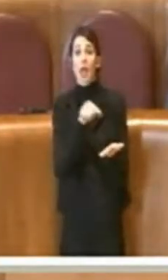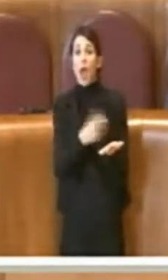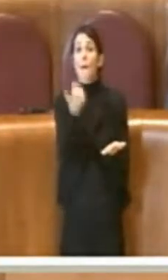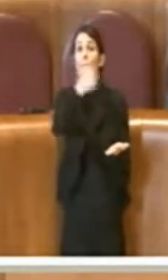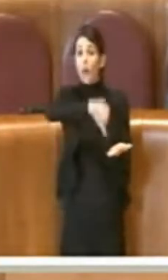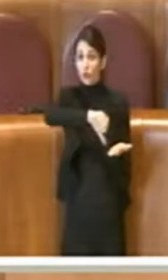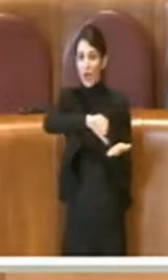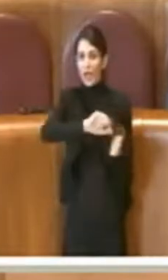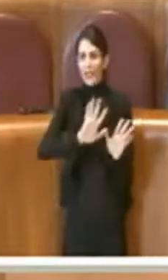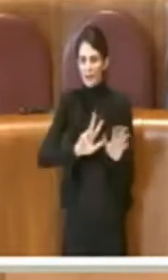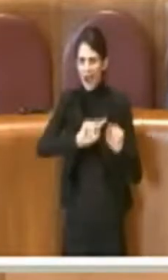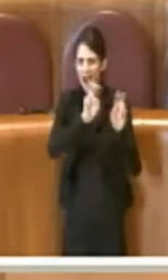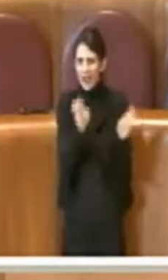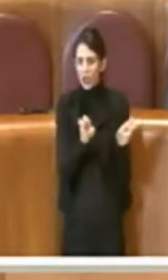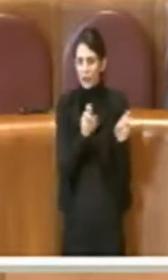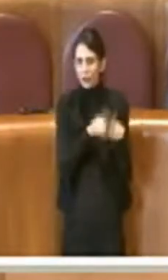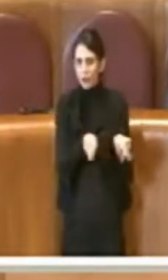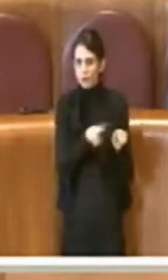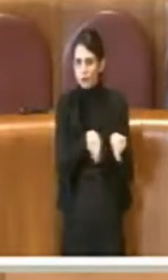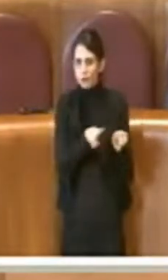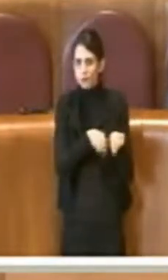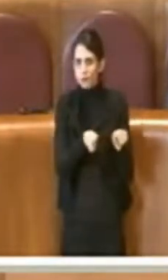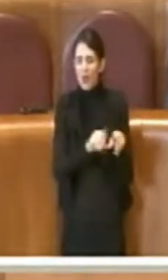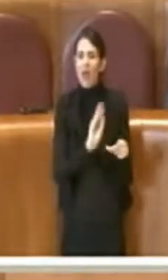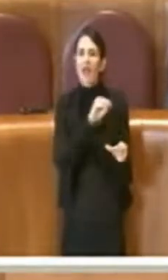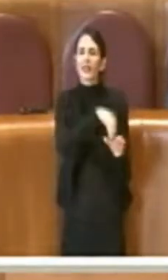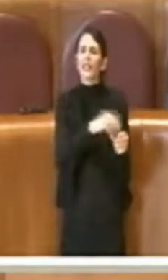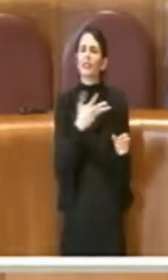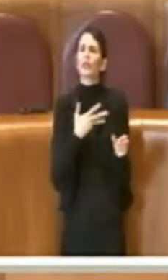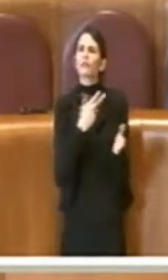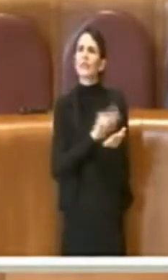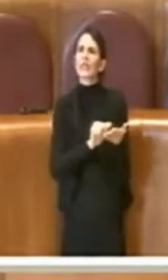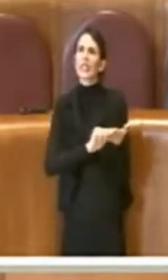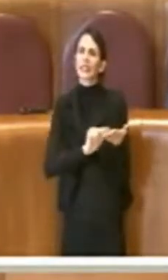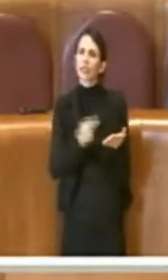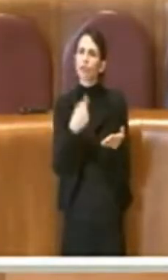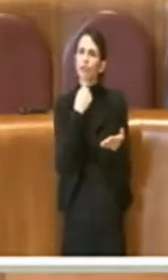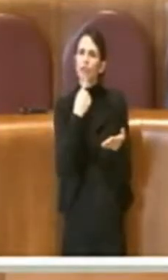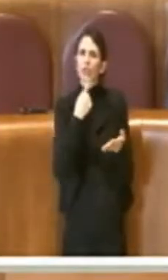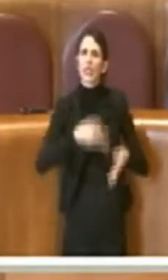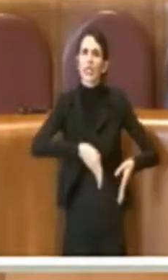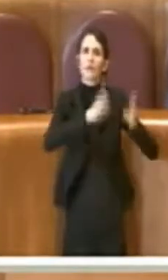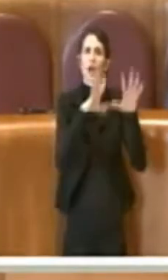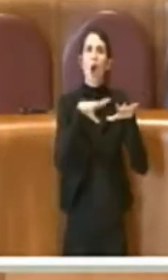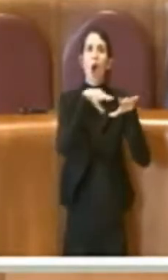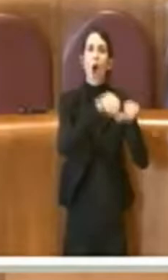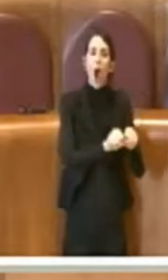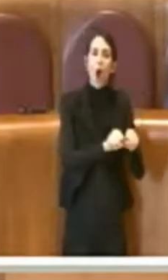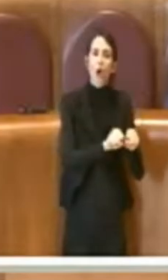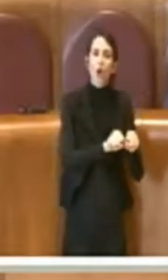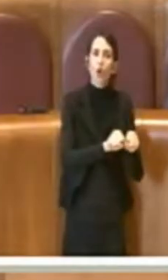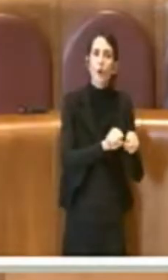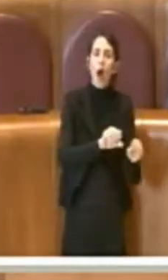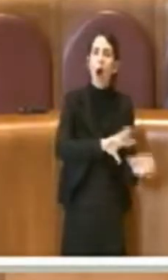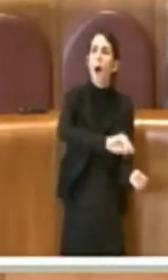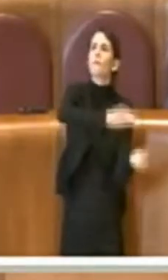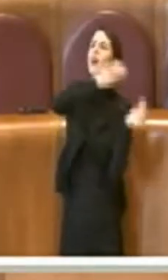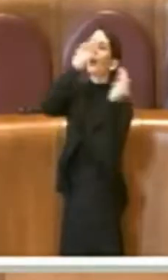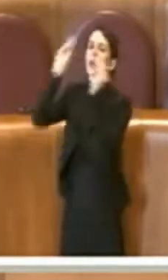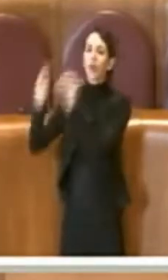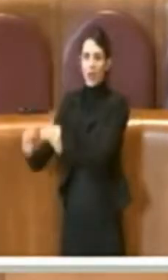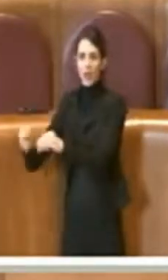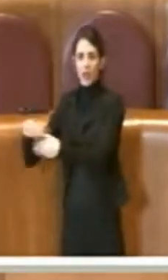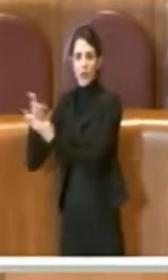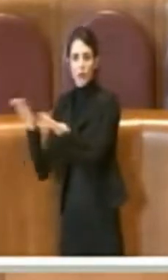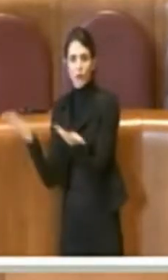ma per ovviare a queste situazioni si chiedeva di mettere gli occupanti abusivi all'interno dell'edilizia residenziale pubblica. Non è questa la soluzione, e